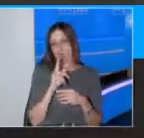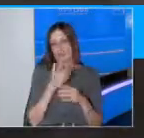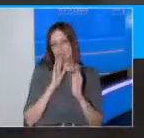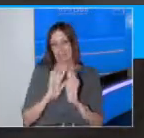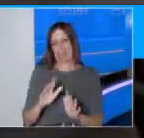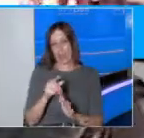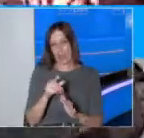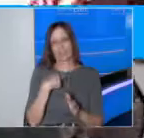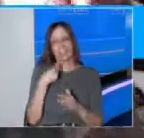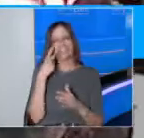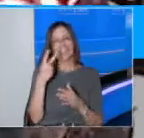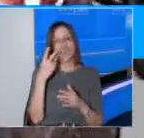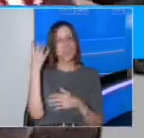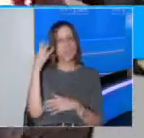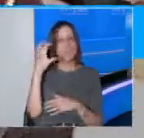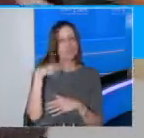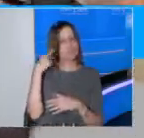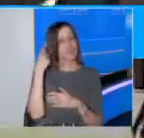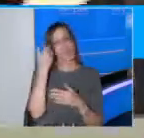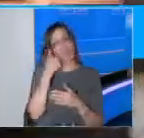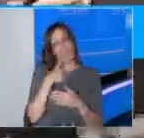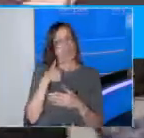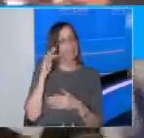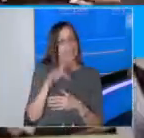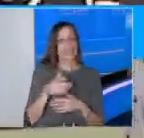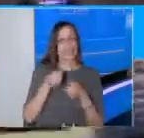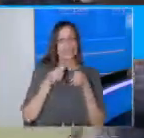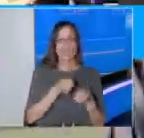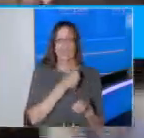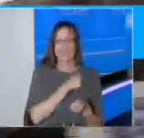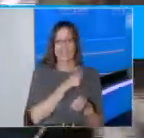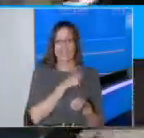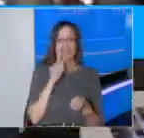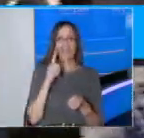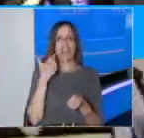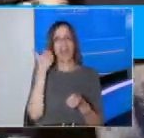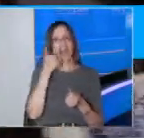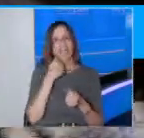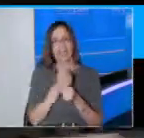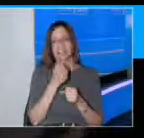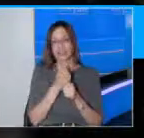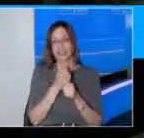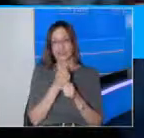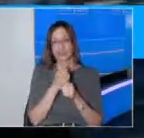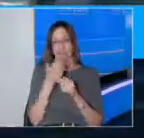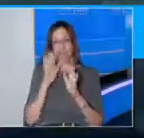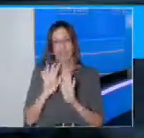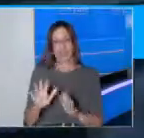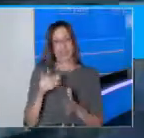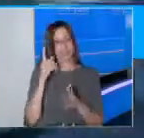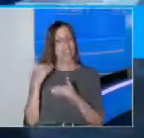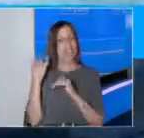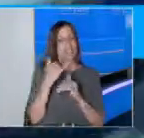וכאן, שהסתכלנו על הפוסט, אז אני חושב שחבל, אני מאוד נגד כפייה דתית, אבל חבל ליצור ניקור. להפך, צריך להביא את